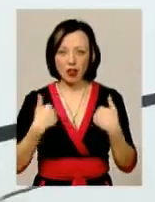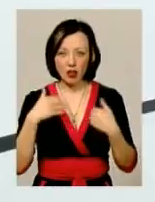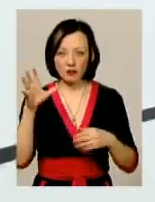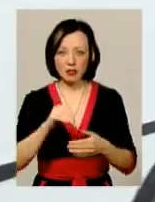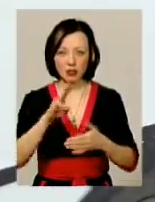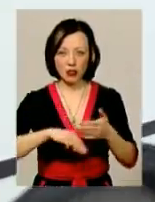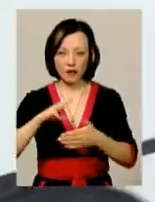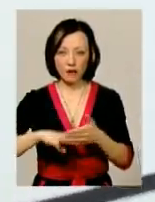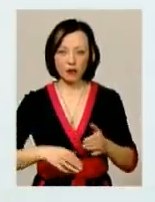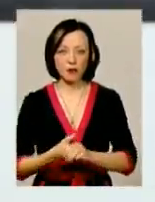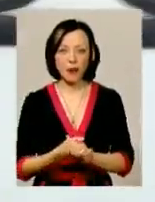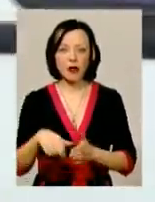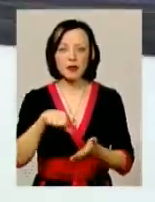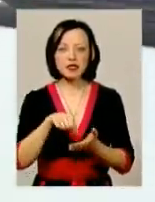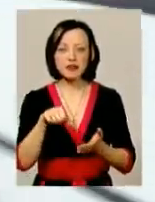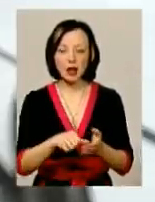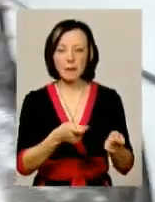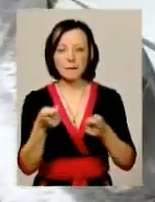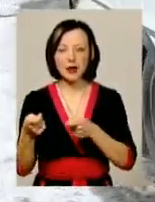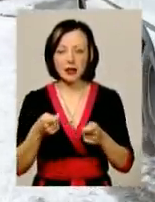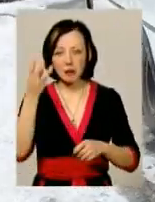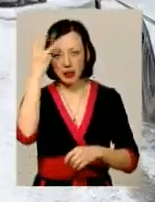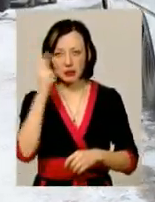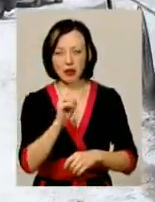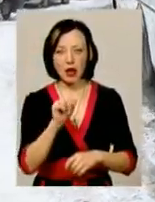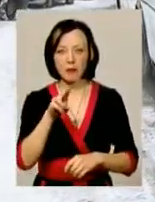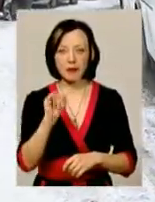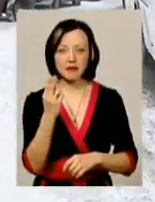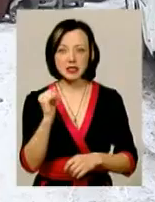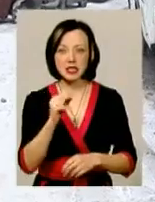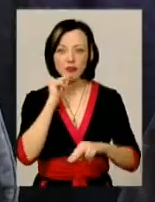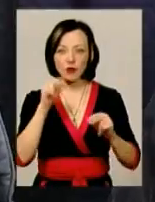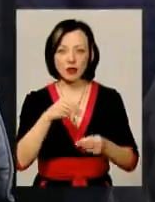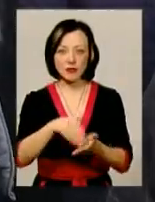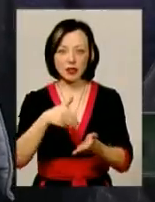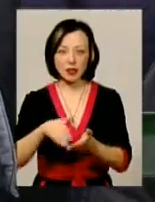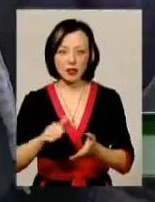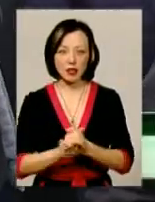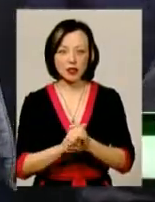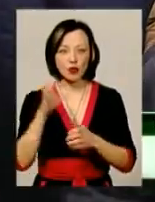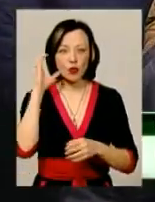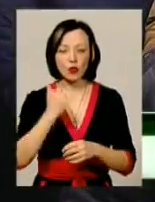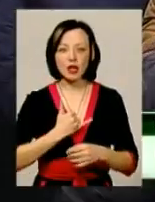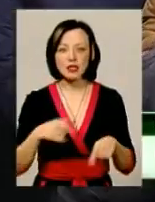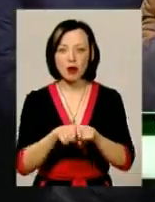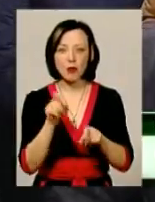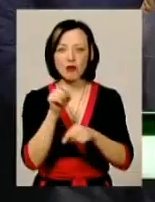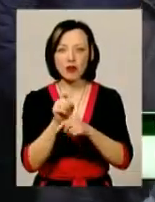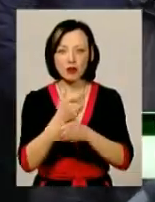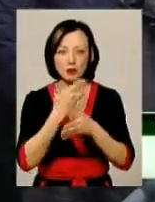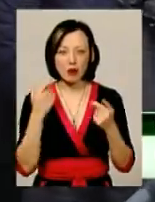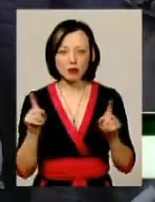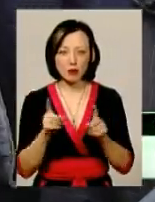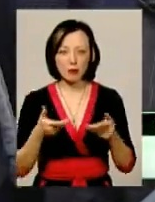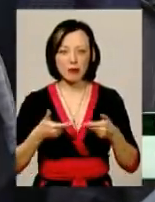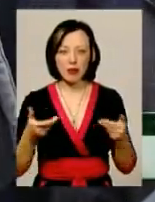всі. Представники перевізника автобусного маршруту Хмельницький-Карпівці звинувачення відкидають. Слухайте, у нас таких повноважень нема, щоб